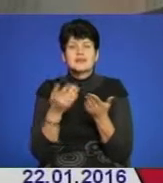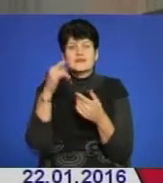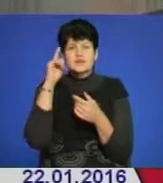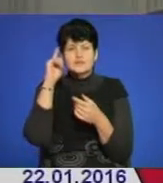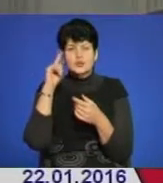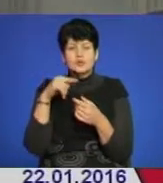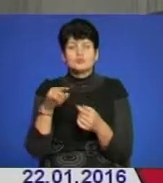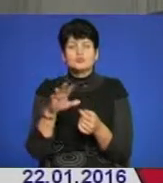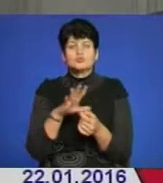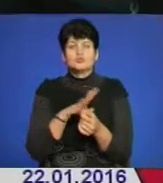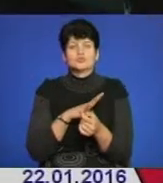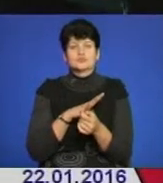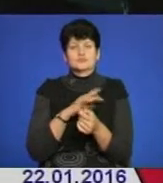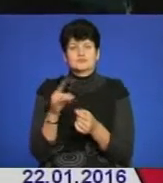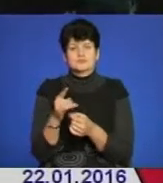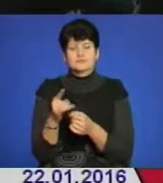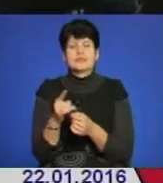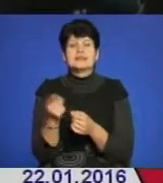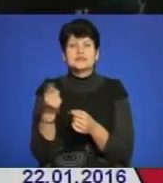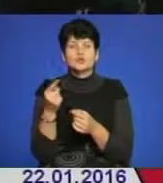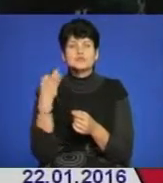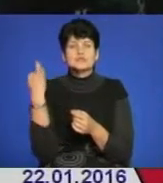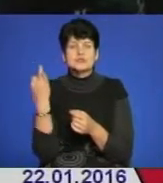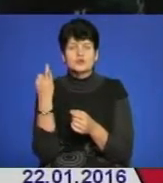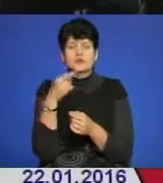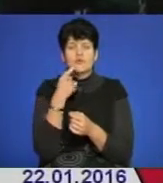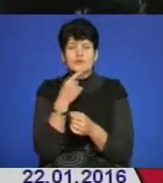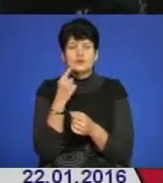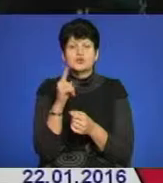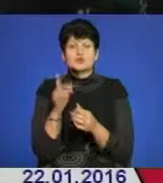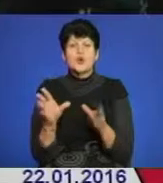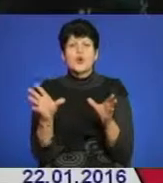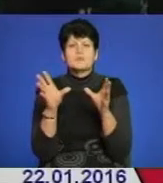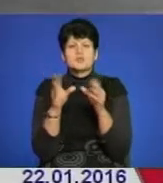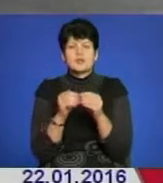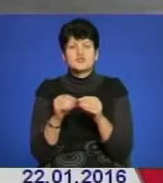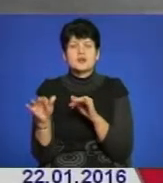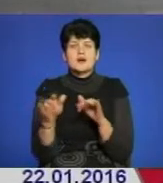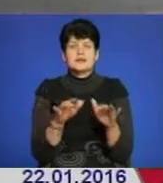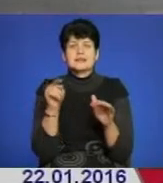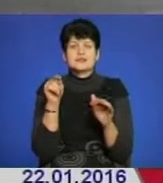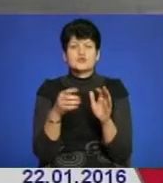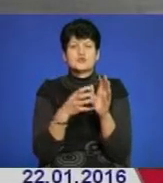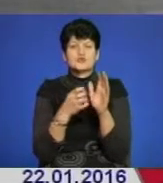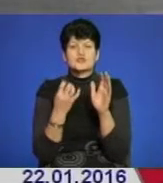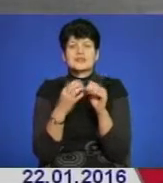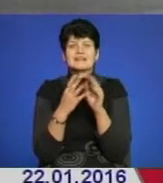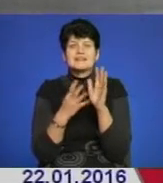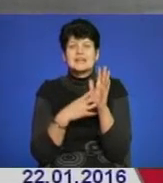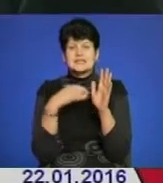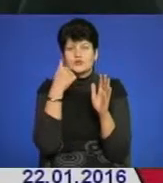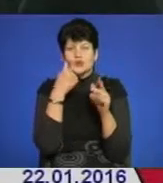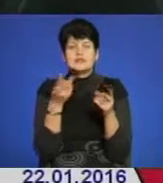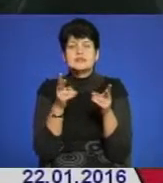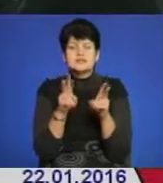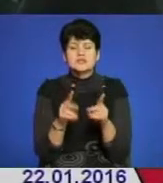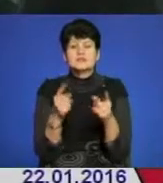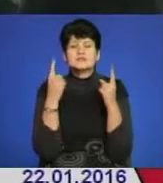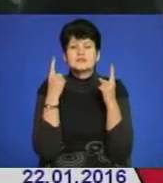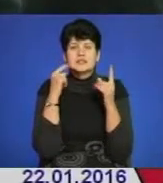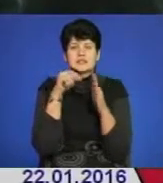було на Тернопільщині. Тернопільські історики зазначили, що об'єднавча акція 1919 року залишила глибинний